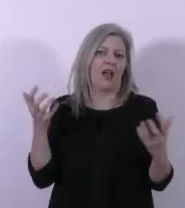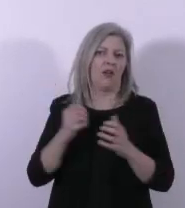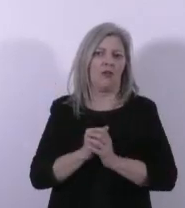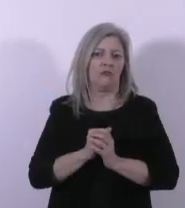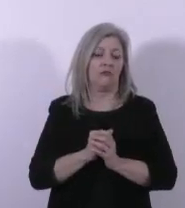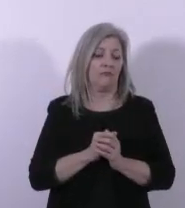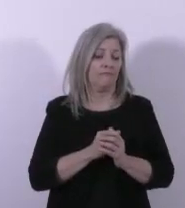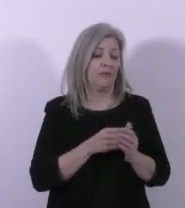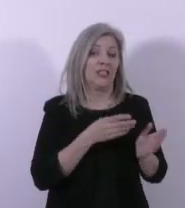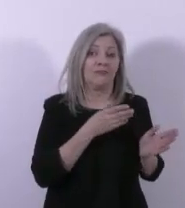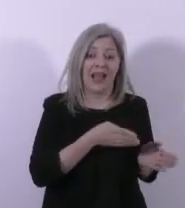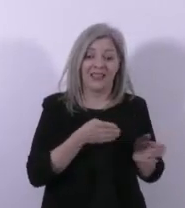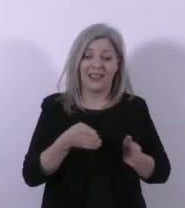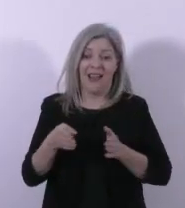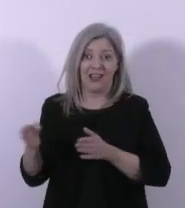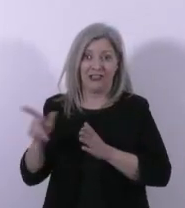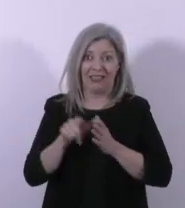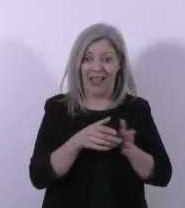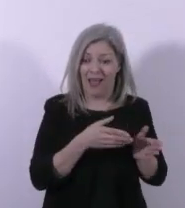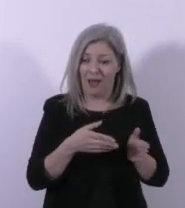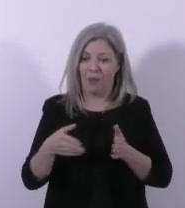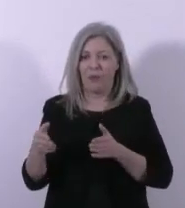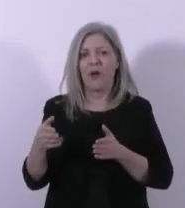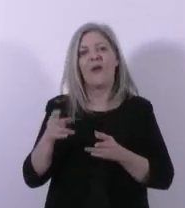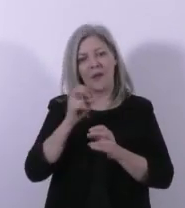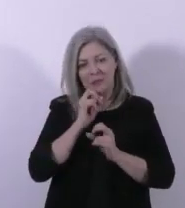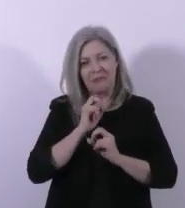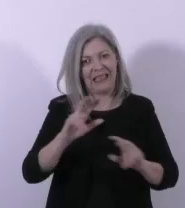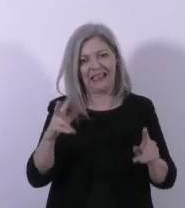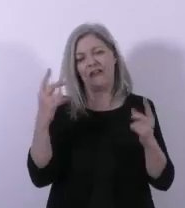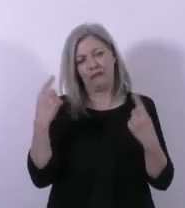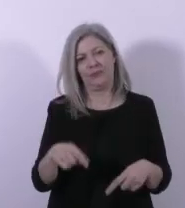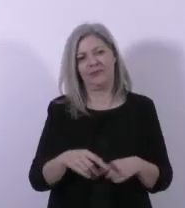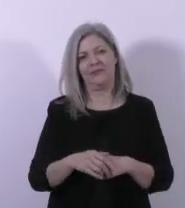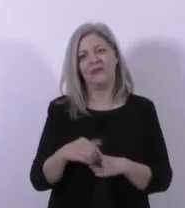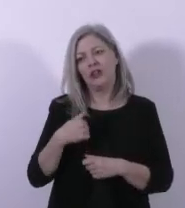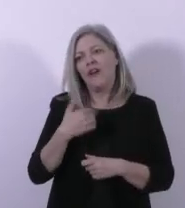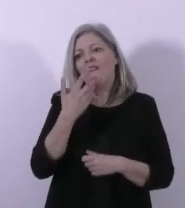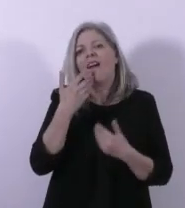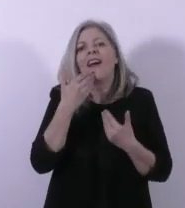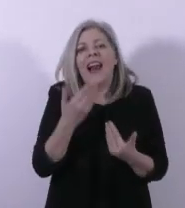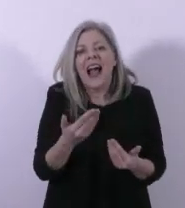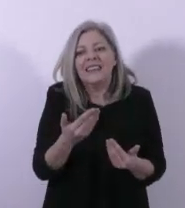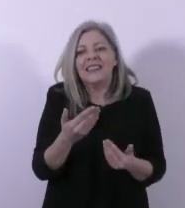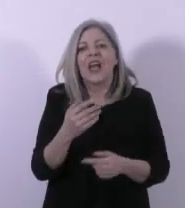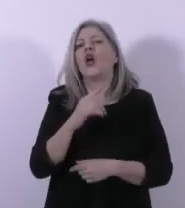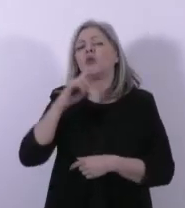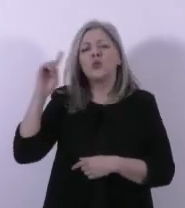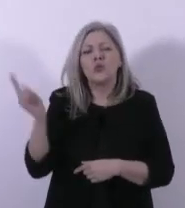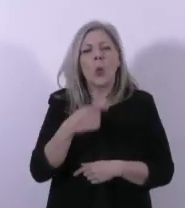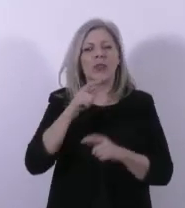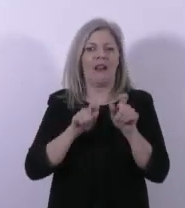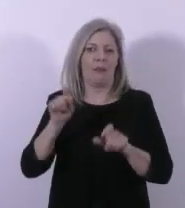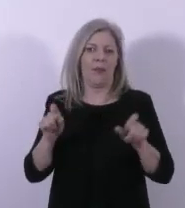passaggi. E proprio è questo il messaggio che volevo portare. Volevo fare un ringraziamento a tutte le persone,